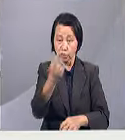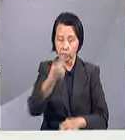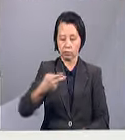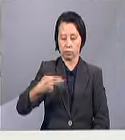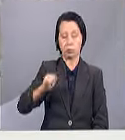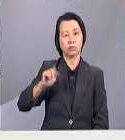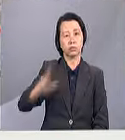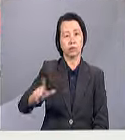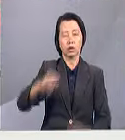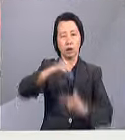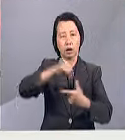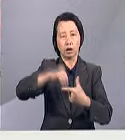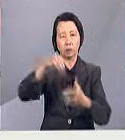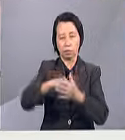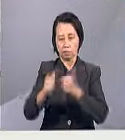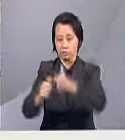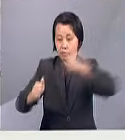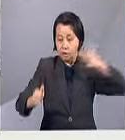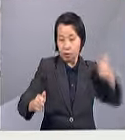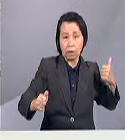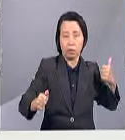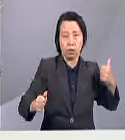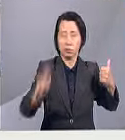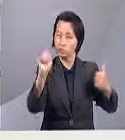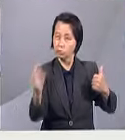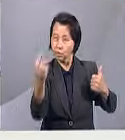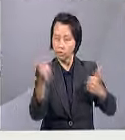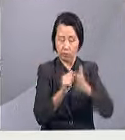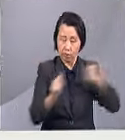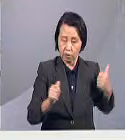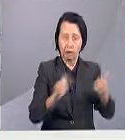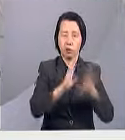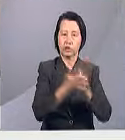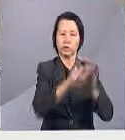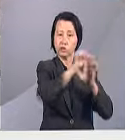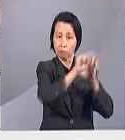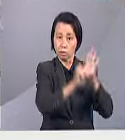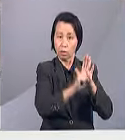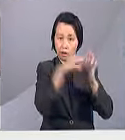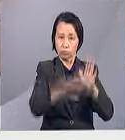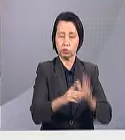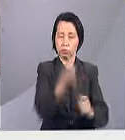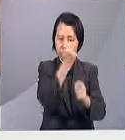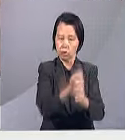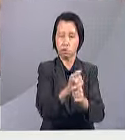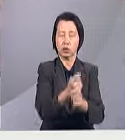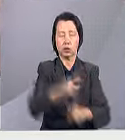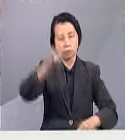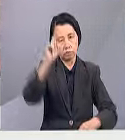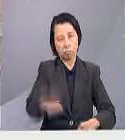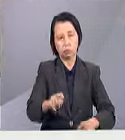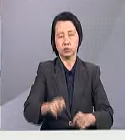perkara atau dalam mengelakkan sesuatu, maka syarak telah menetapkan bahawa